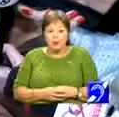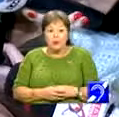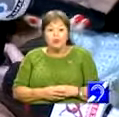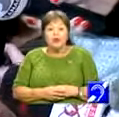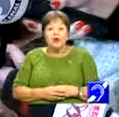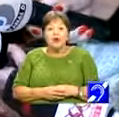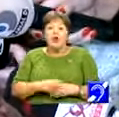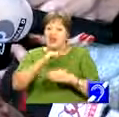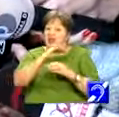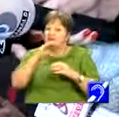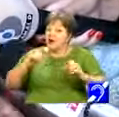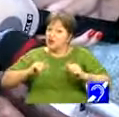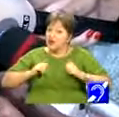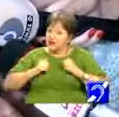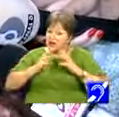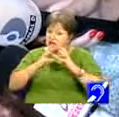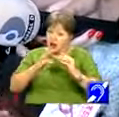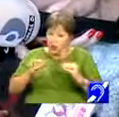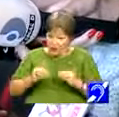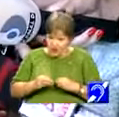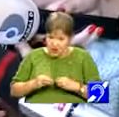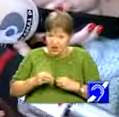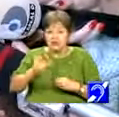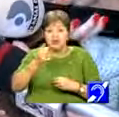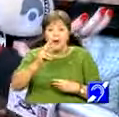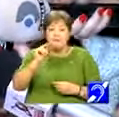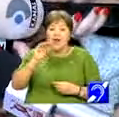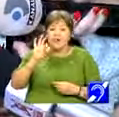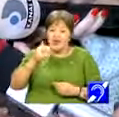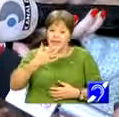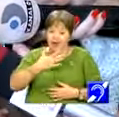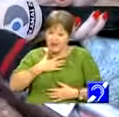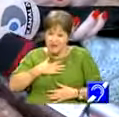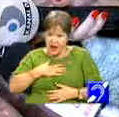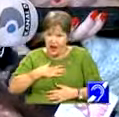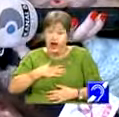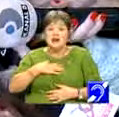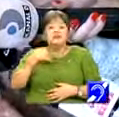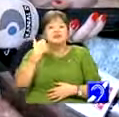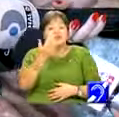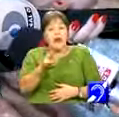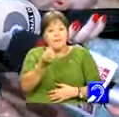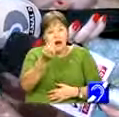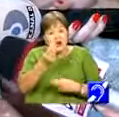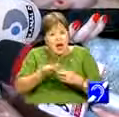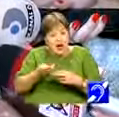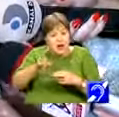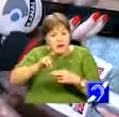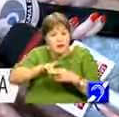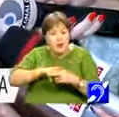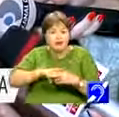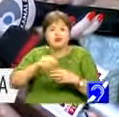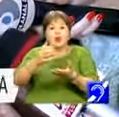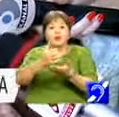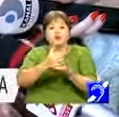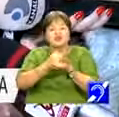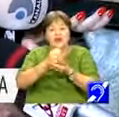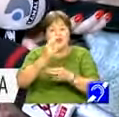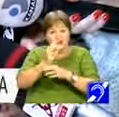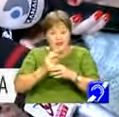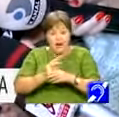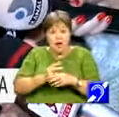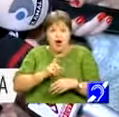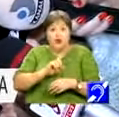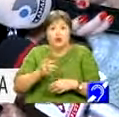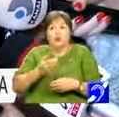nivelul de trai al românilor iar noi ne dorim să venim cu venituri umplut la bugetul de stat nu doar să